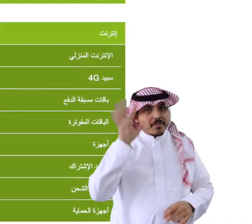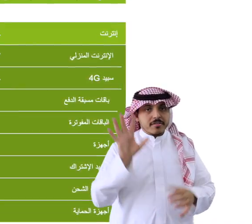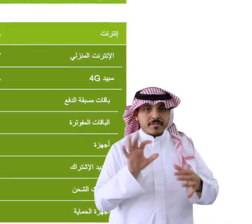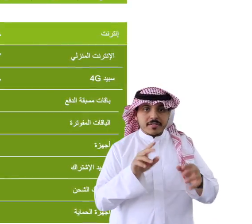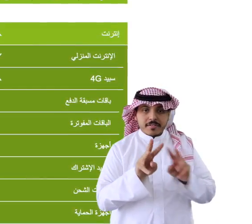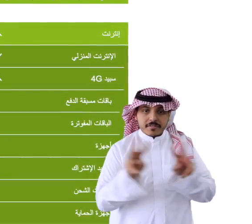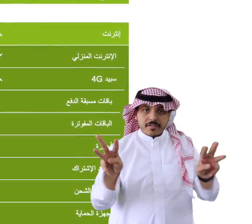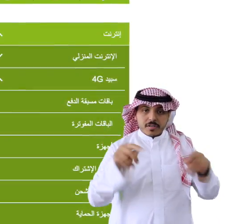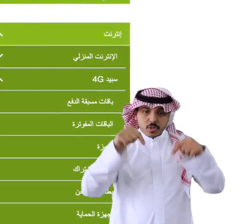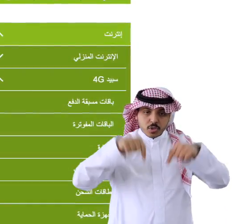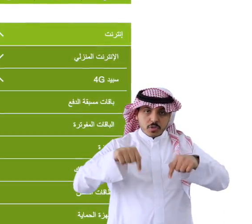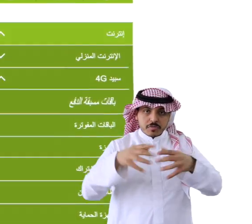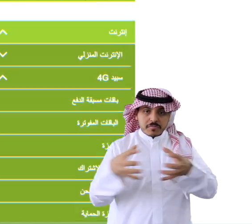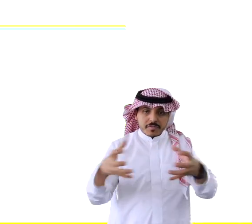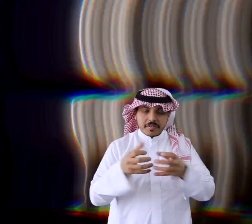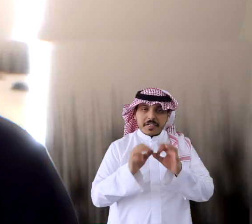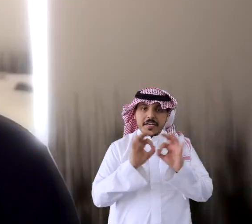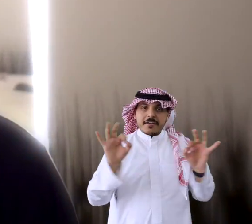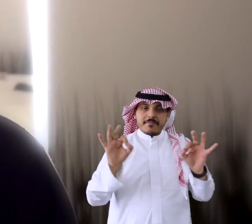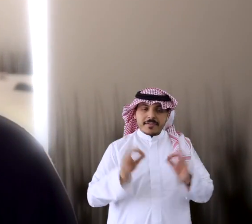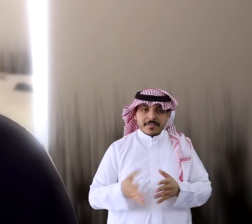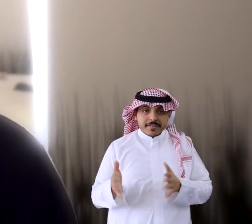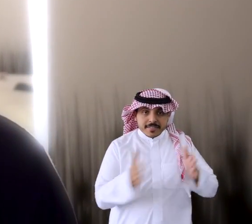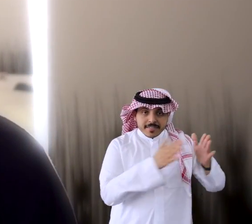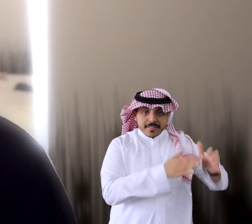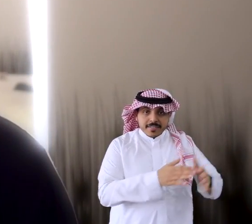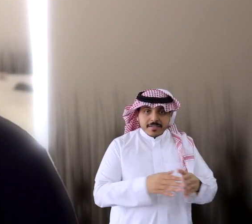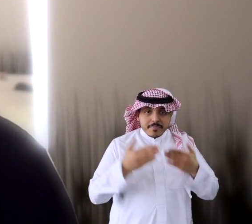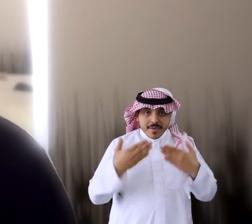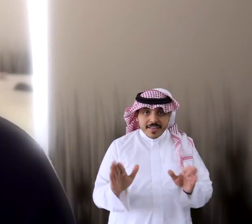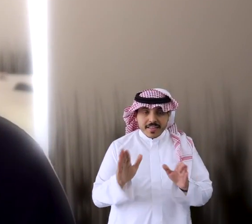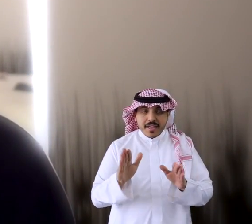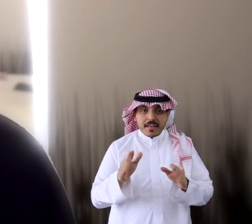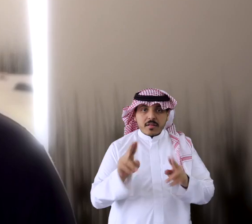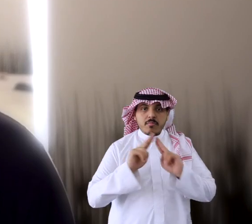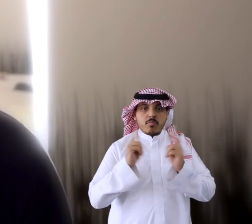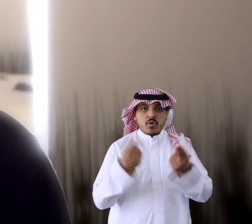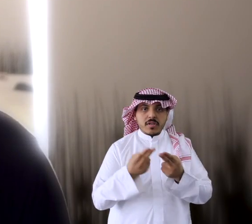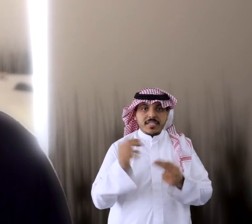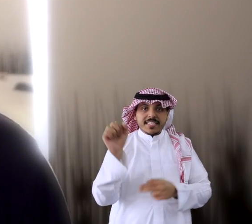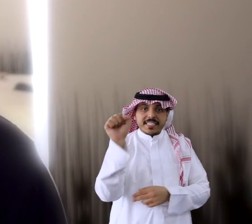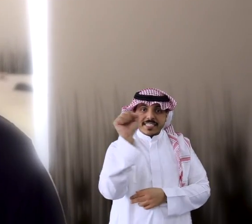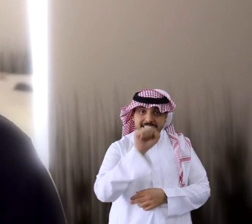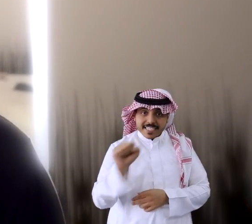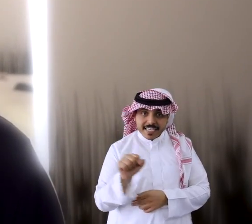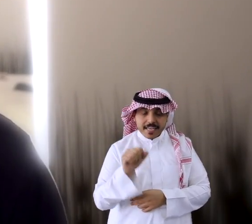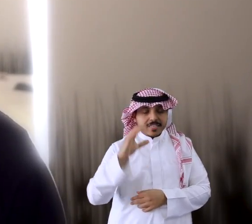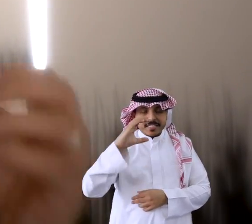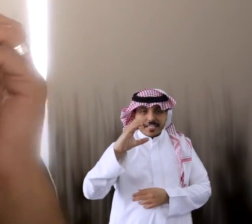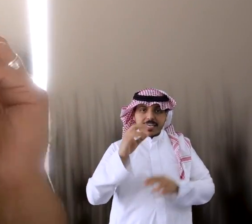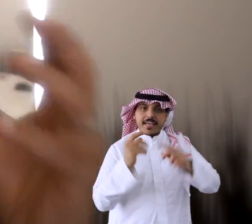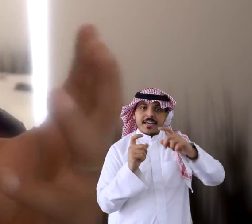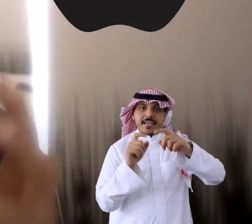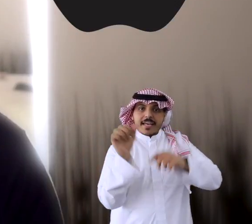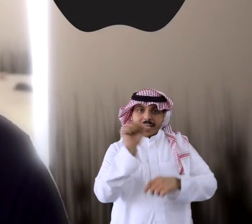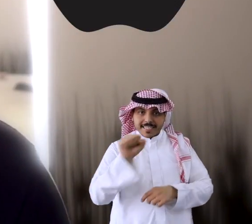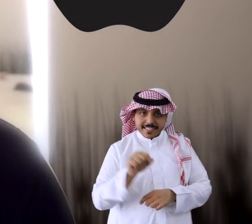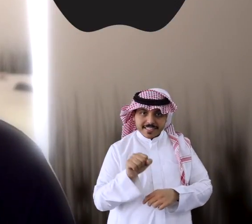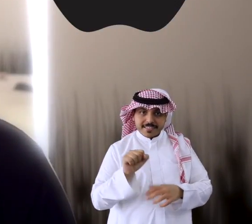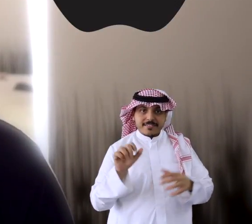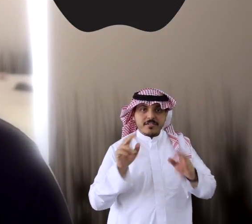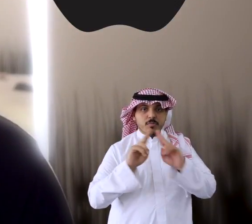لكم رابط في الوصف لنفس العرض من زين. بعد الصدمة اللي شفناها مع بداية مؤتمر السي اس والتعاون بين شركة سامسونج وبين شركة أبل